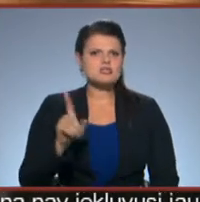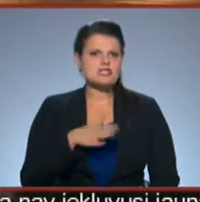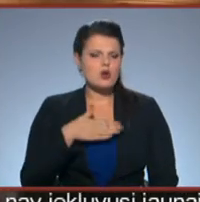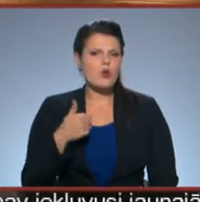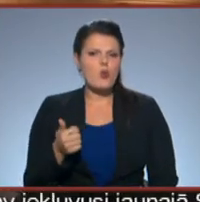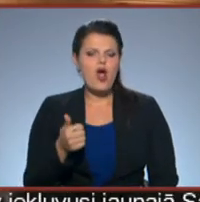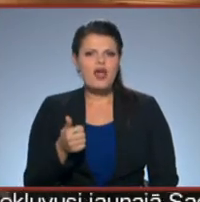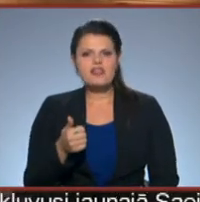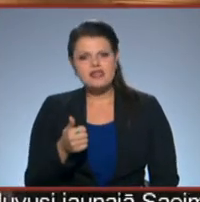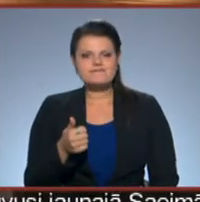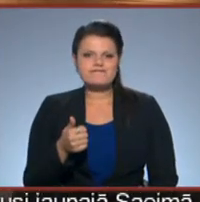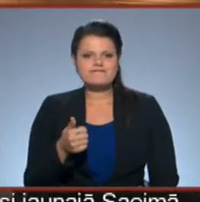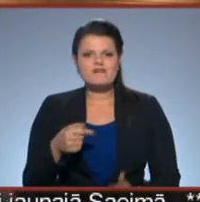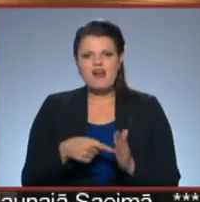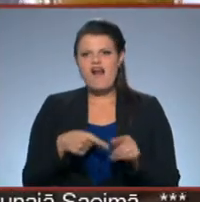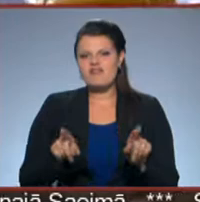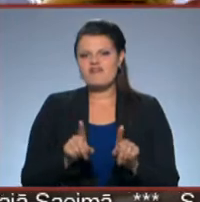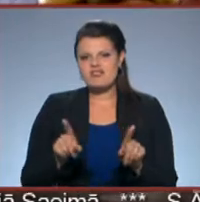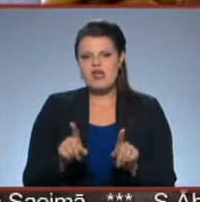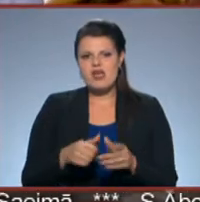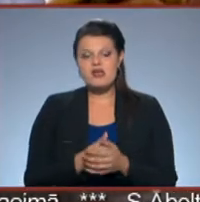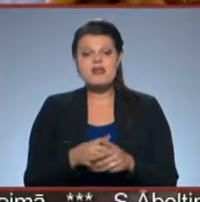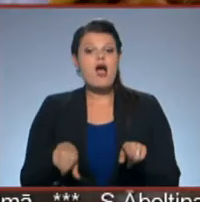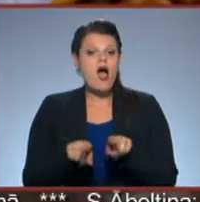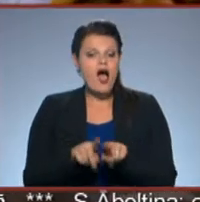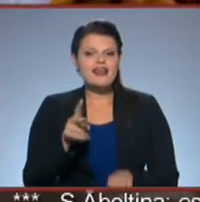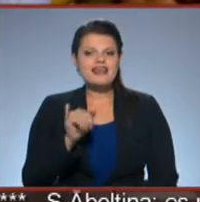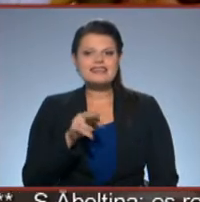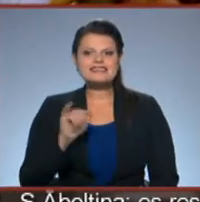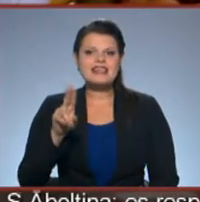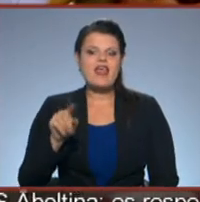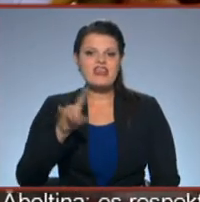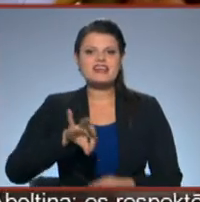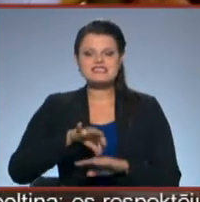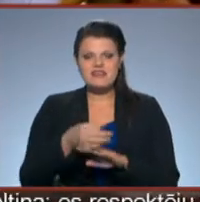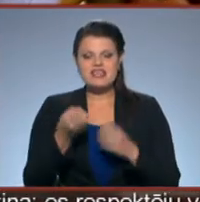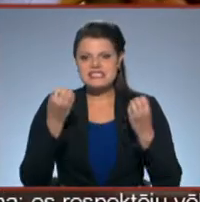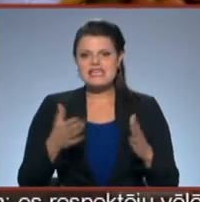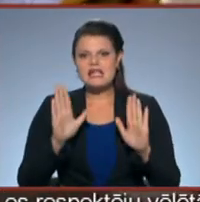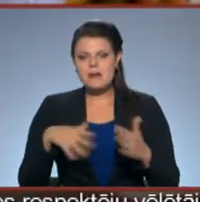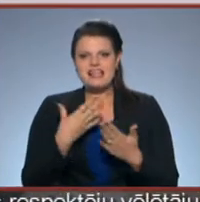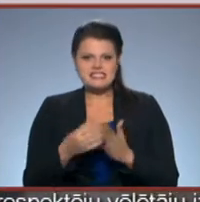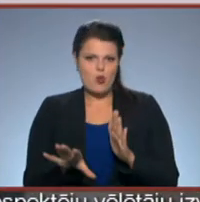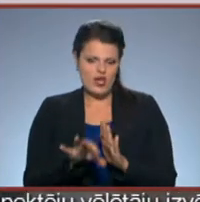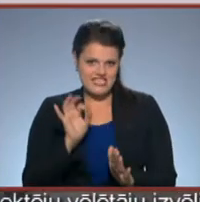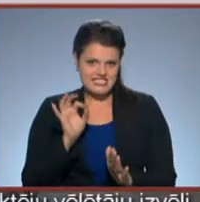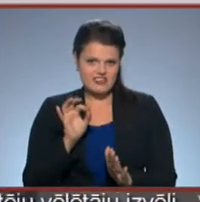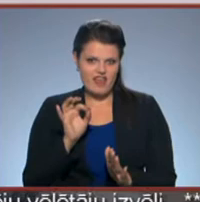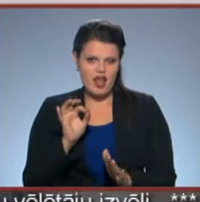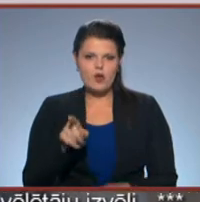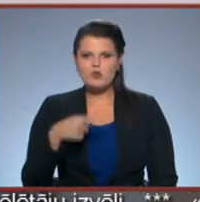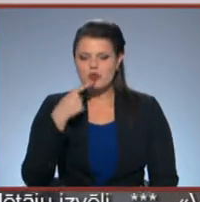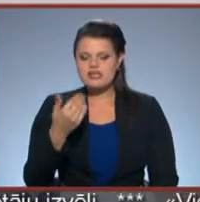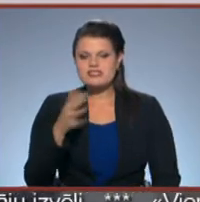tāda, viņa ir tāda, kāda viņa ir. Arī Kristīnas vīrs Edgars ir skaidrībā par savu izvēli. Tu teici, ka